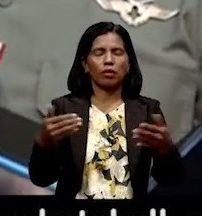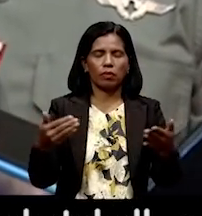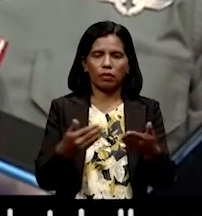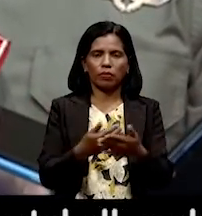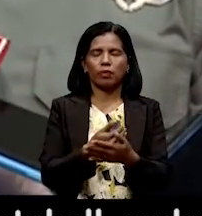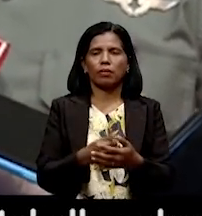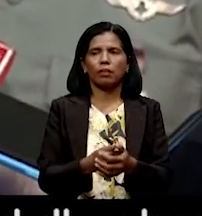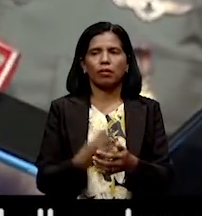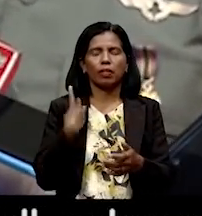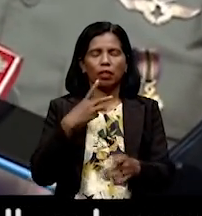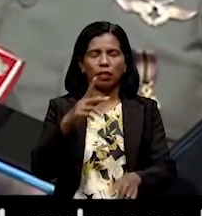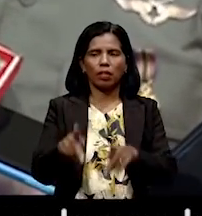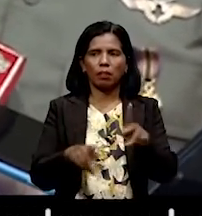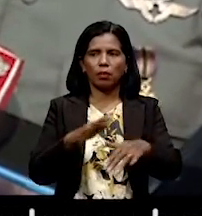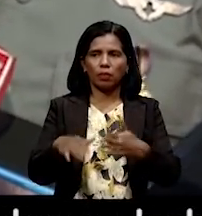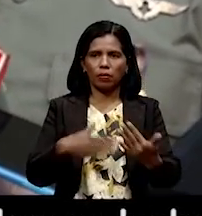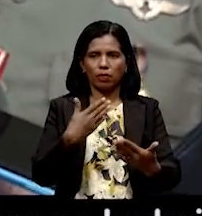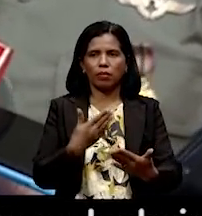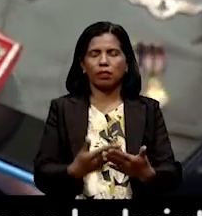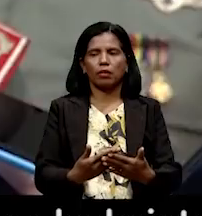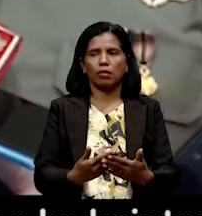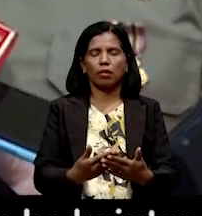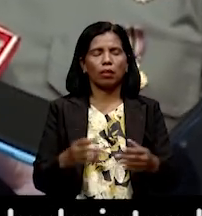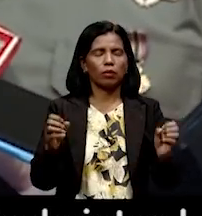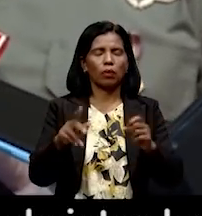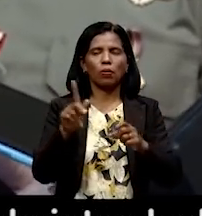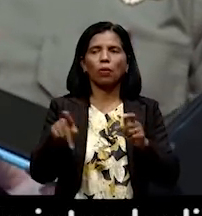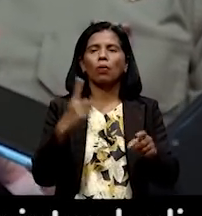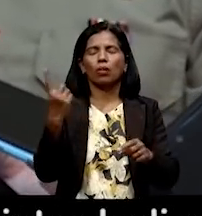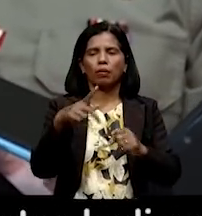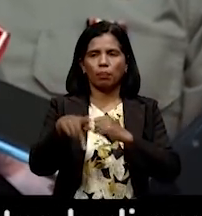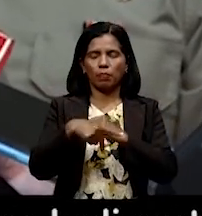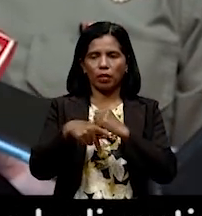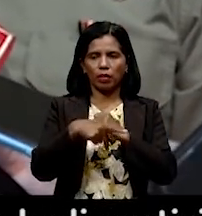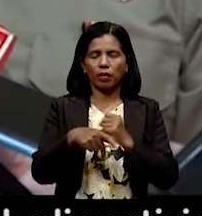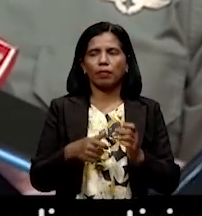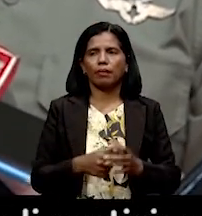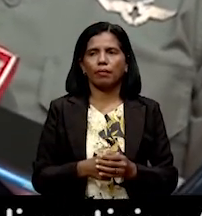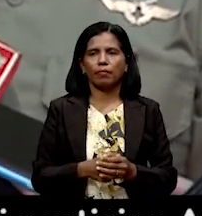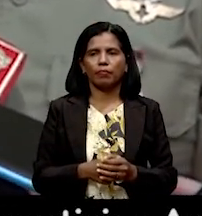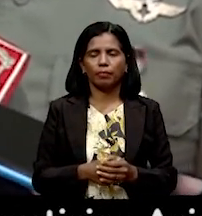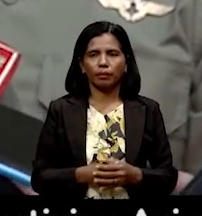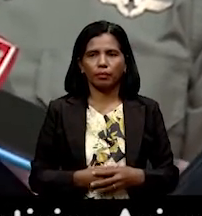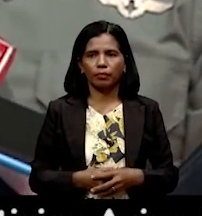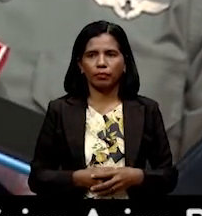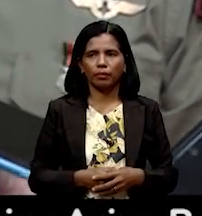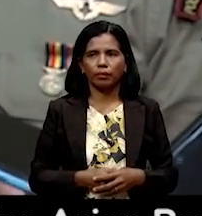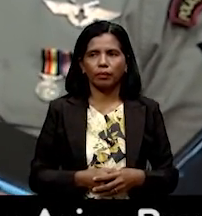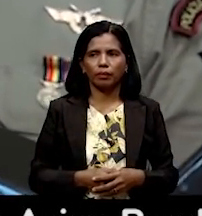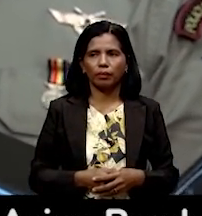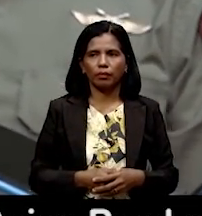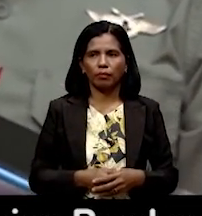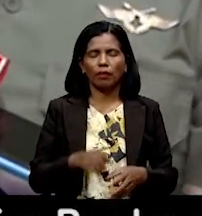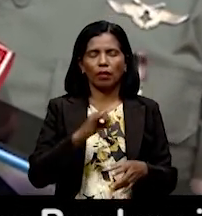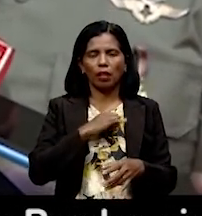nih povo. Forza politica tiene povo laos partito dei povo significa che è partito sotto